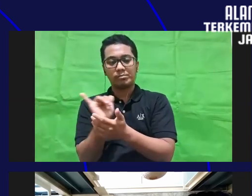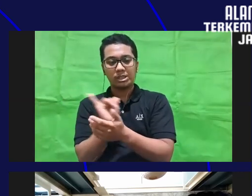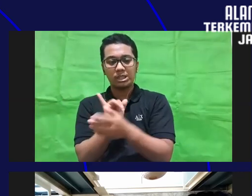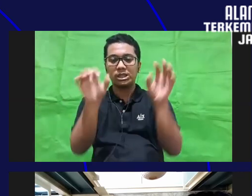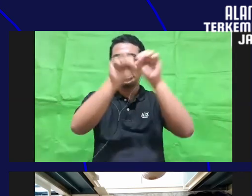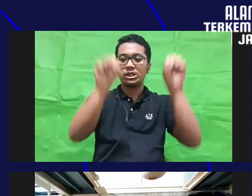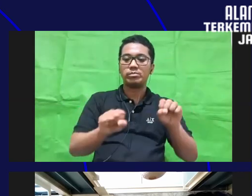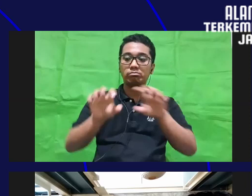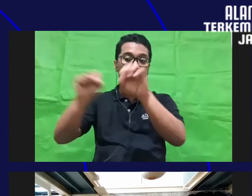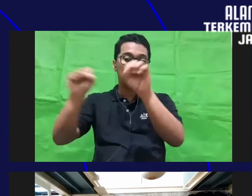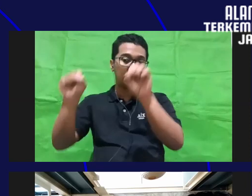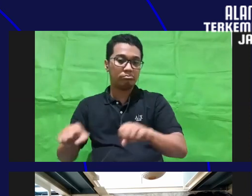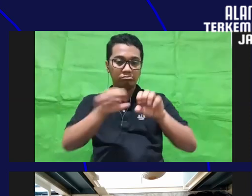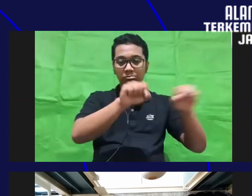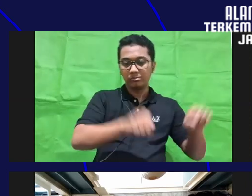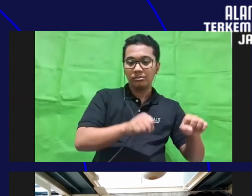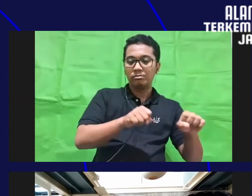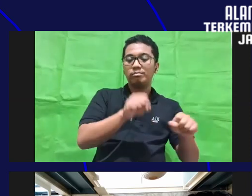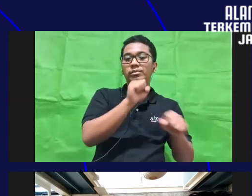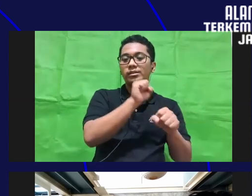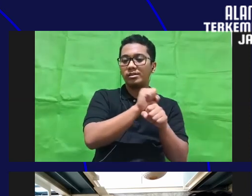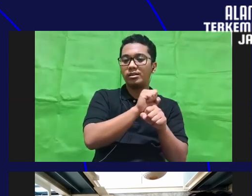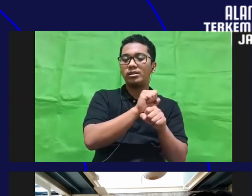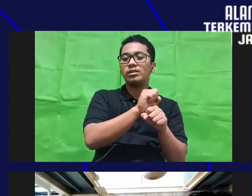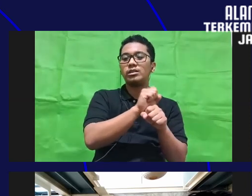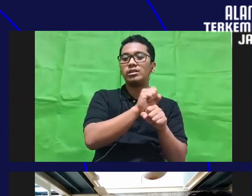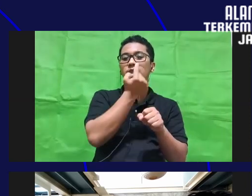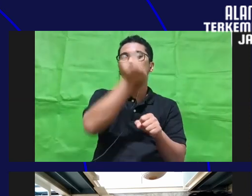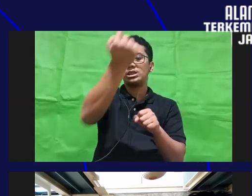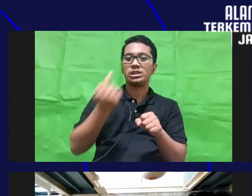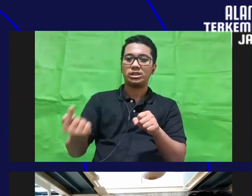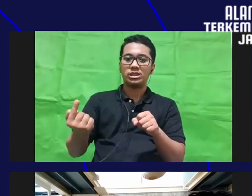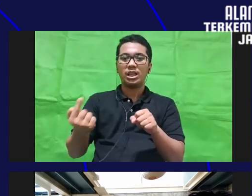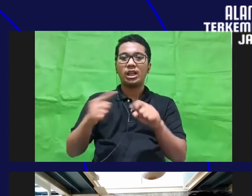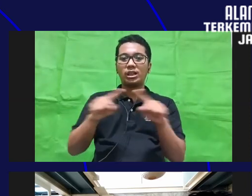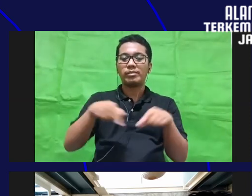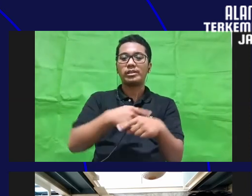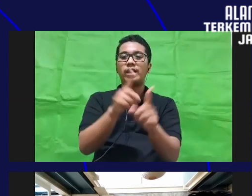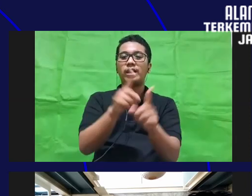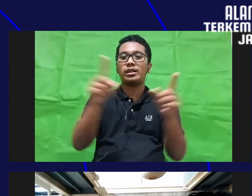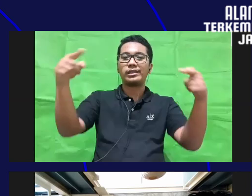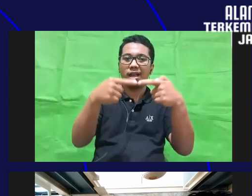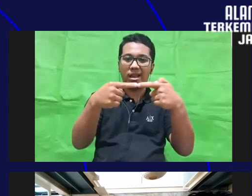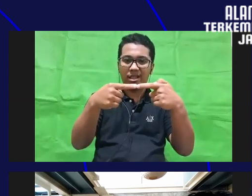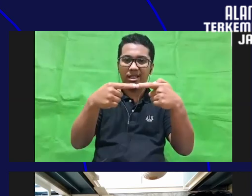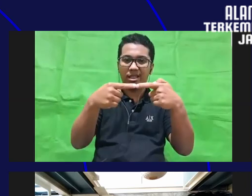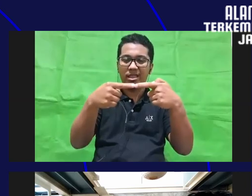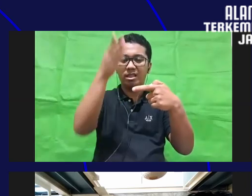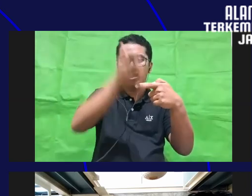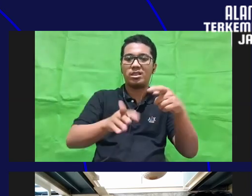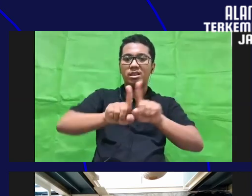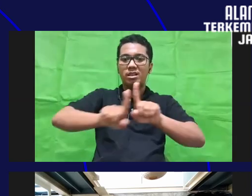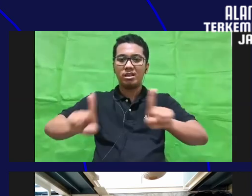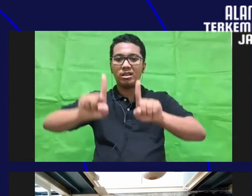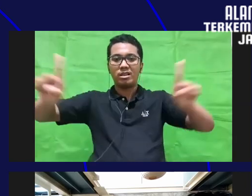bekerja sendiri-sendiri, tetapi mereka sebenarnya saling terkait tapi terpisah-pisah. Misalnya kayak antara ethnoscape dengan technoscape dengan mediascape